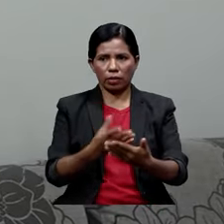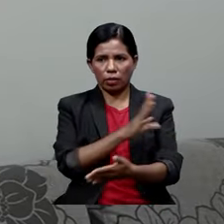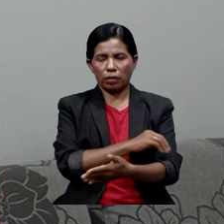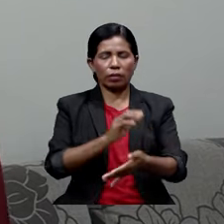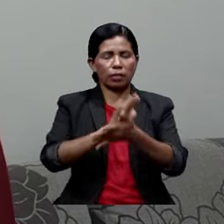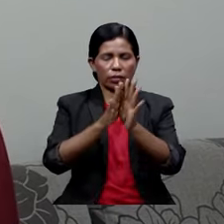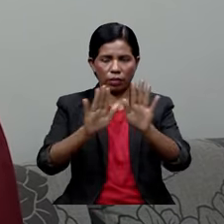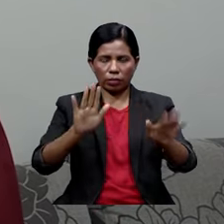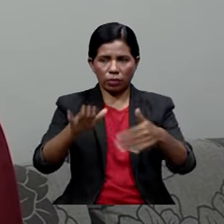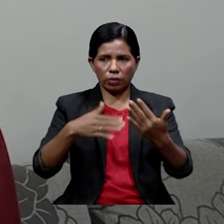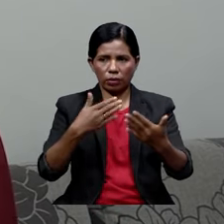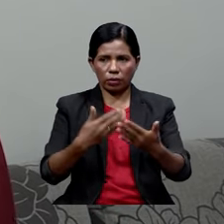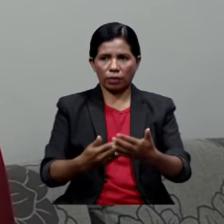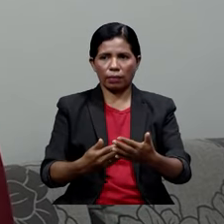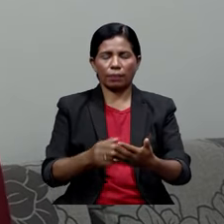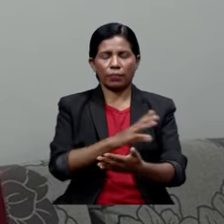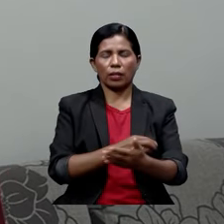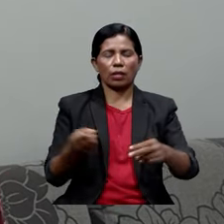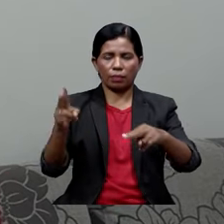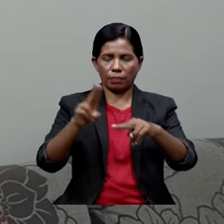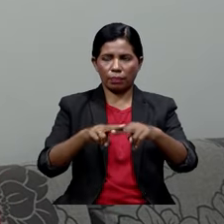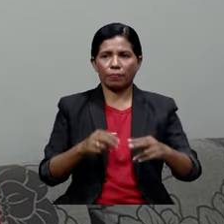Dai keadilan dan